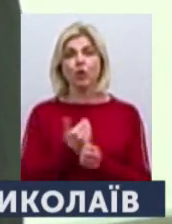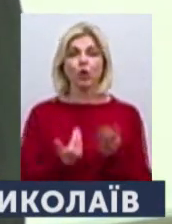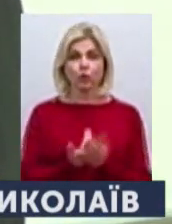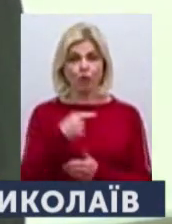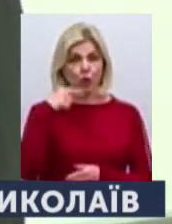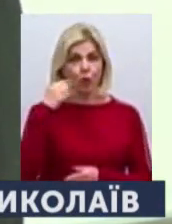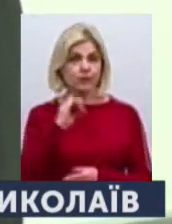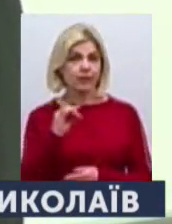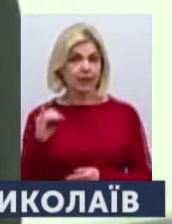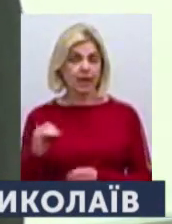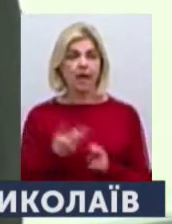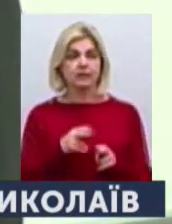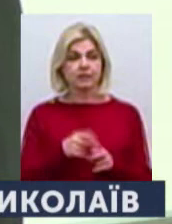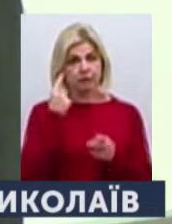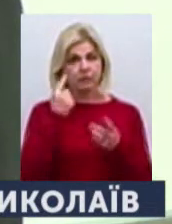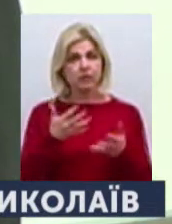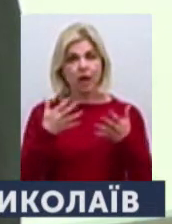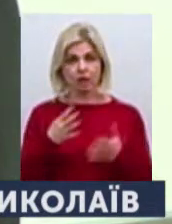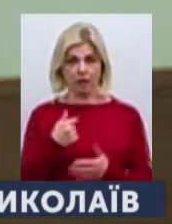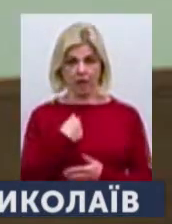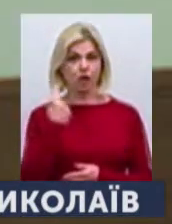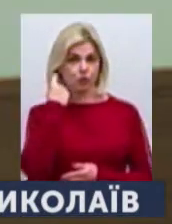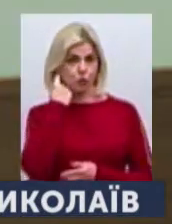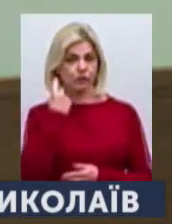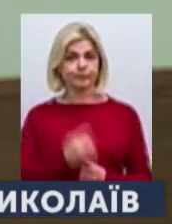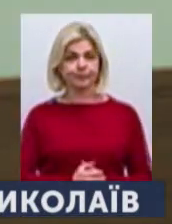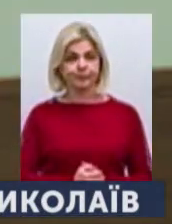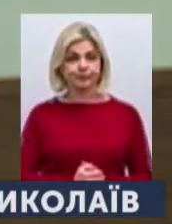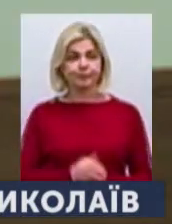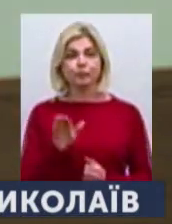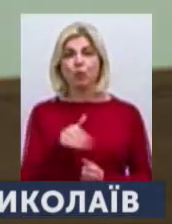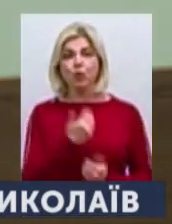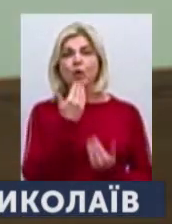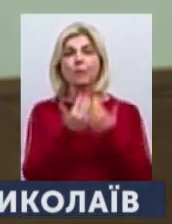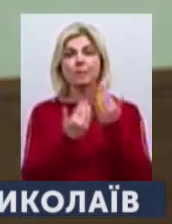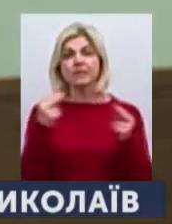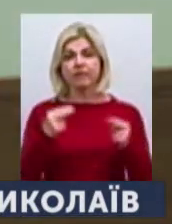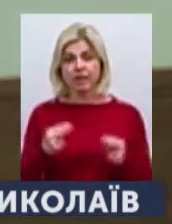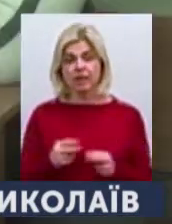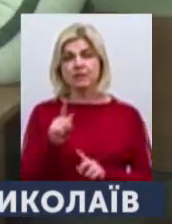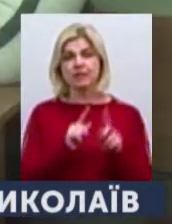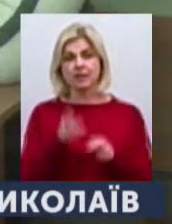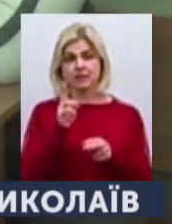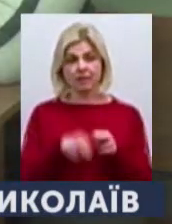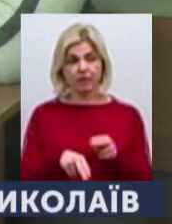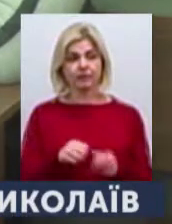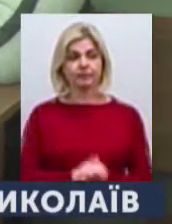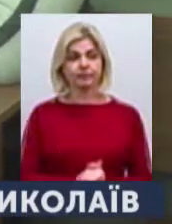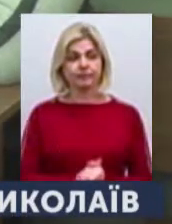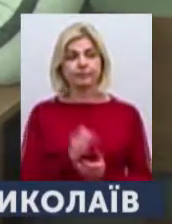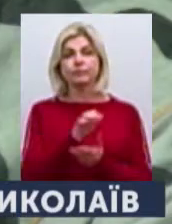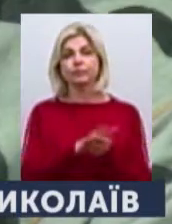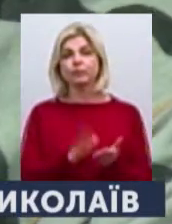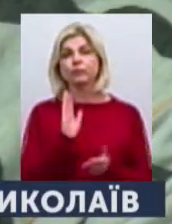Новоросії. Це я ясно і чітко від них чув. Після допиту свідків засідання завершили. Продовжать розгляд справи 23 квітня